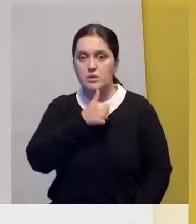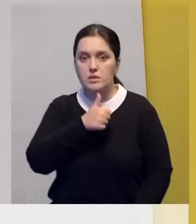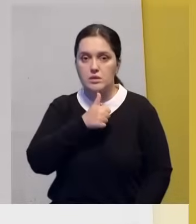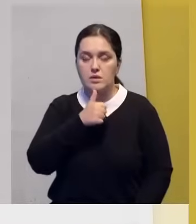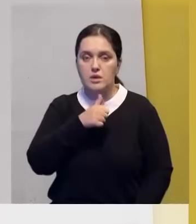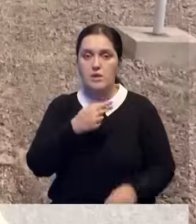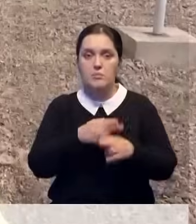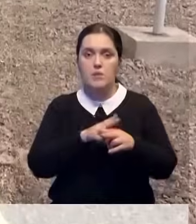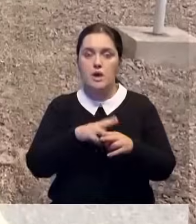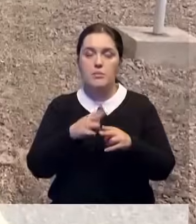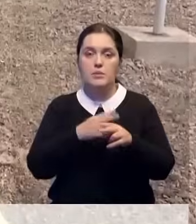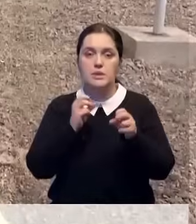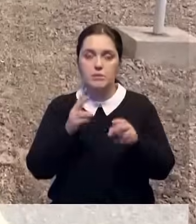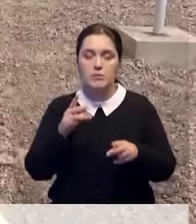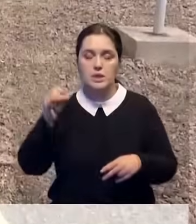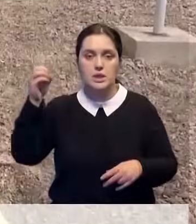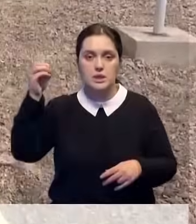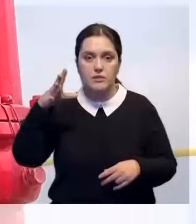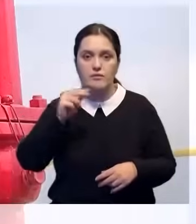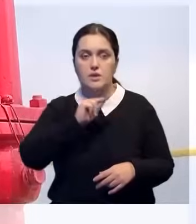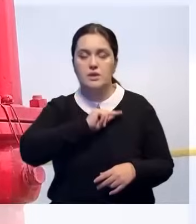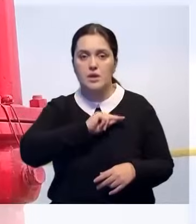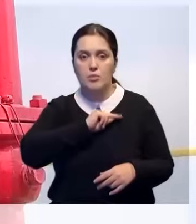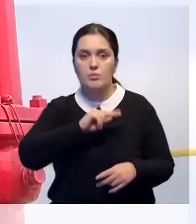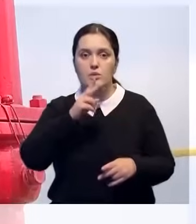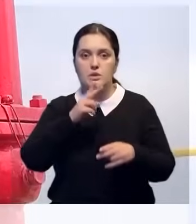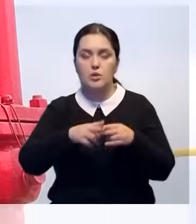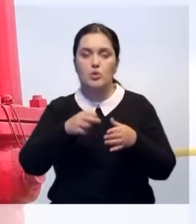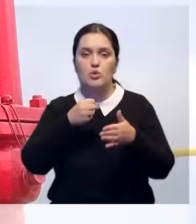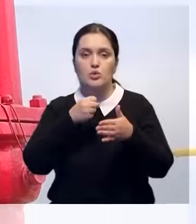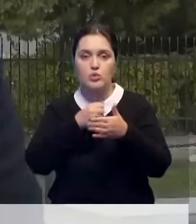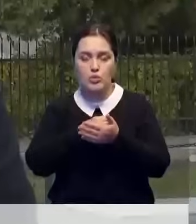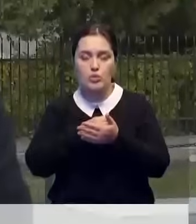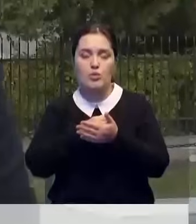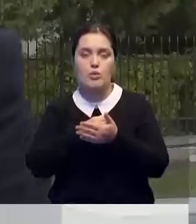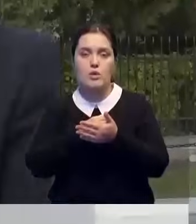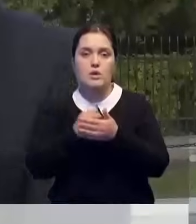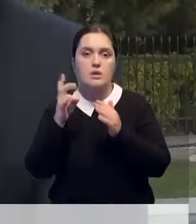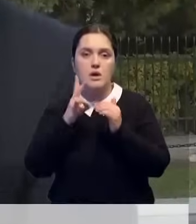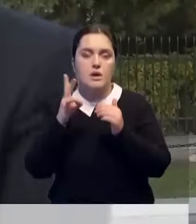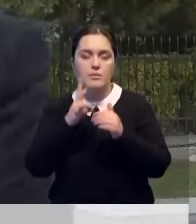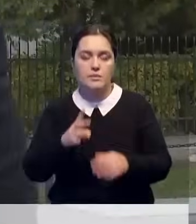установить датчик безопасности и освещение. Все работы планируют завершить до конца месяца.